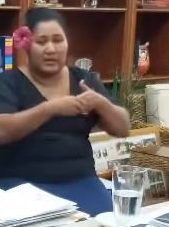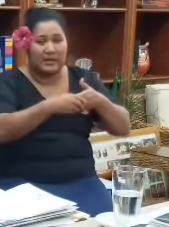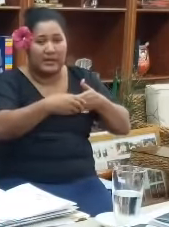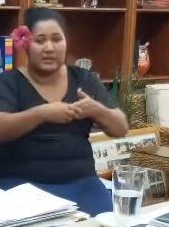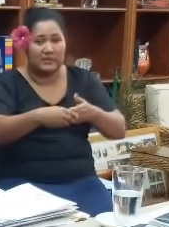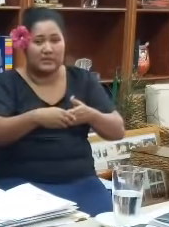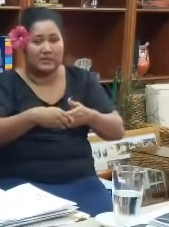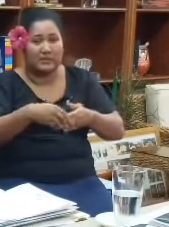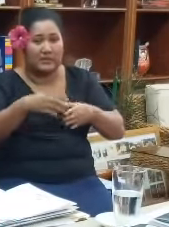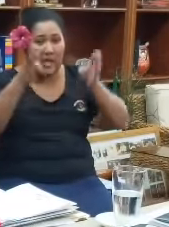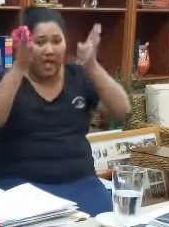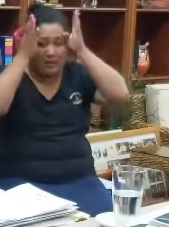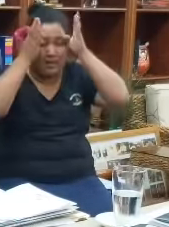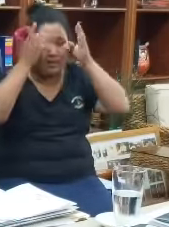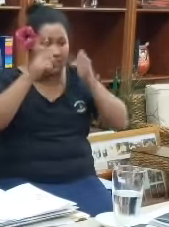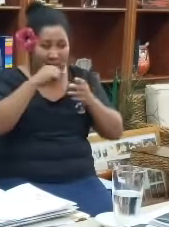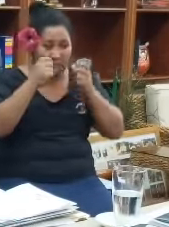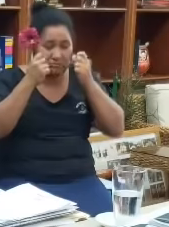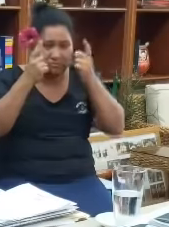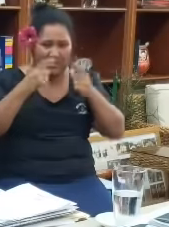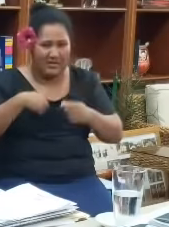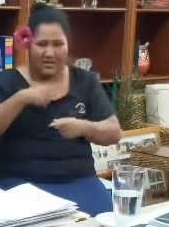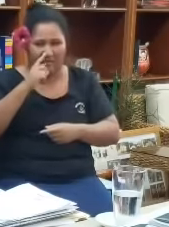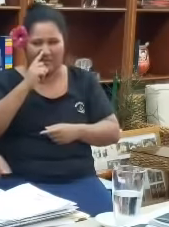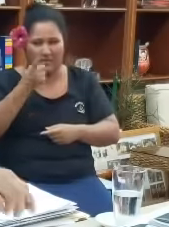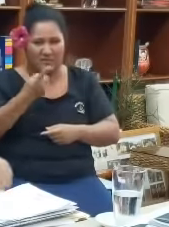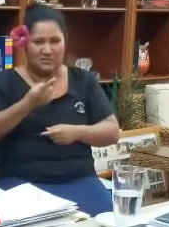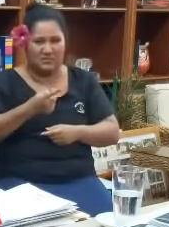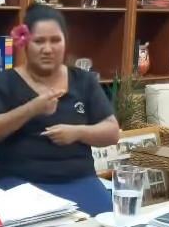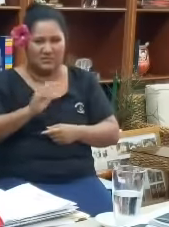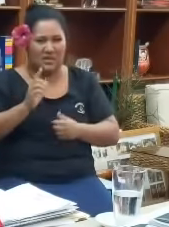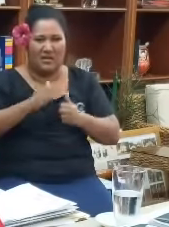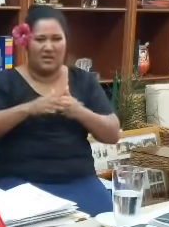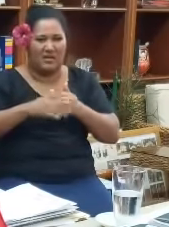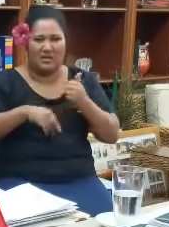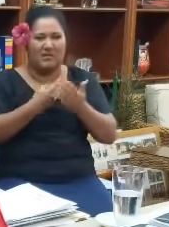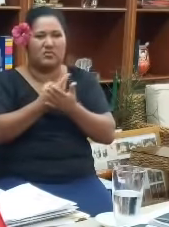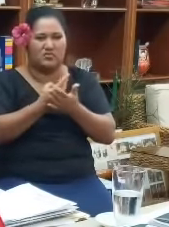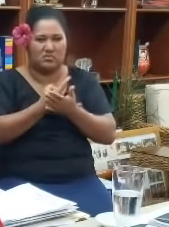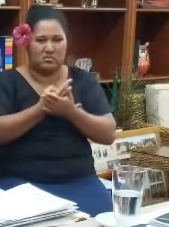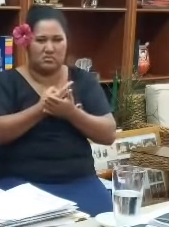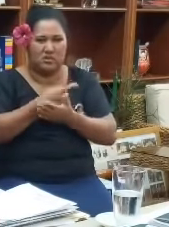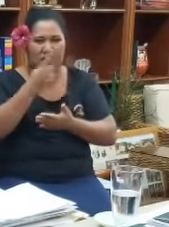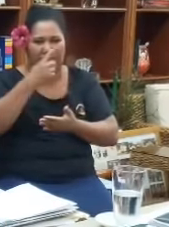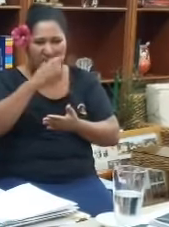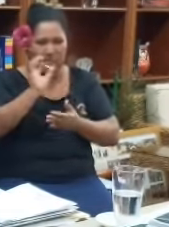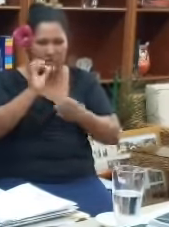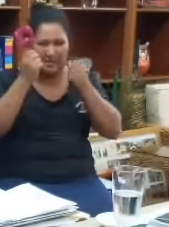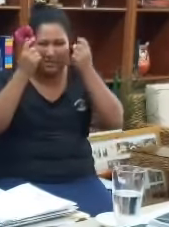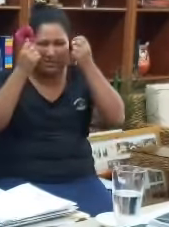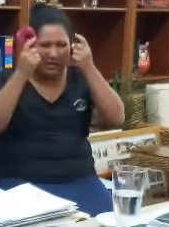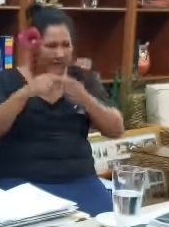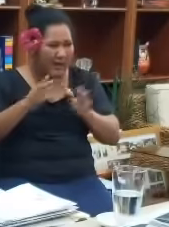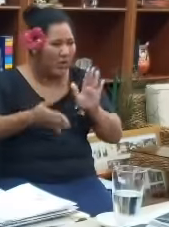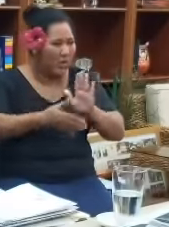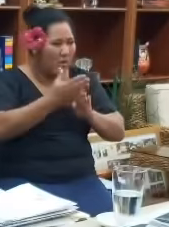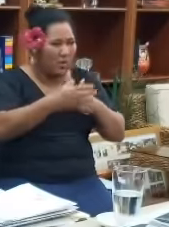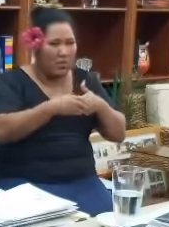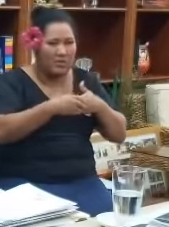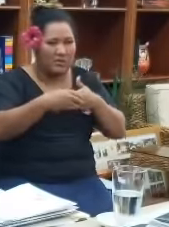tu es là, tu es là, tu es là, tu es là, On a un cas, on a un cas, on a un cas. ya tu la